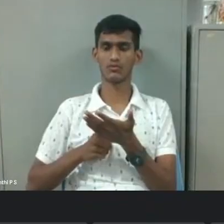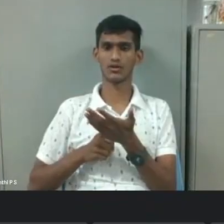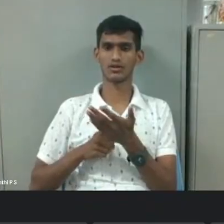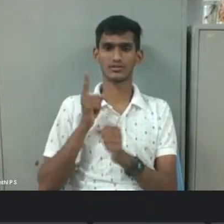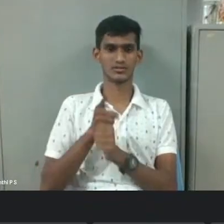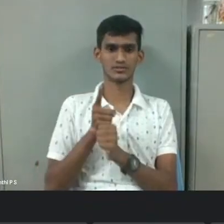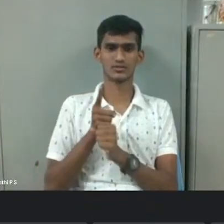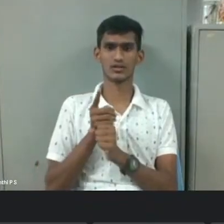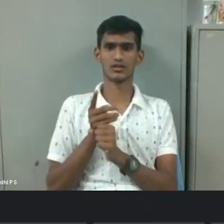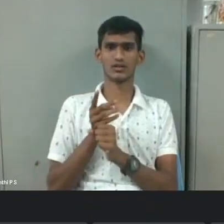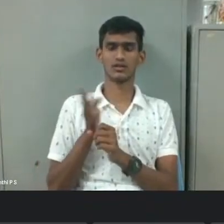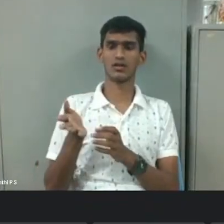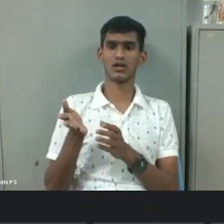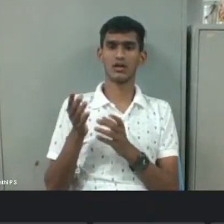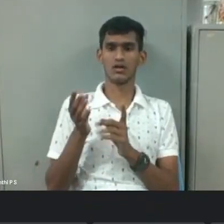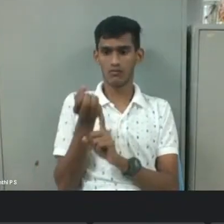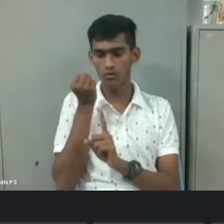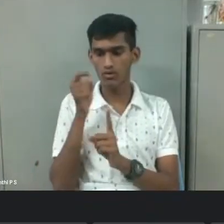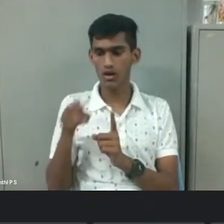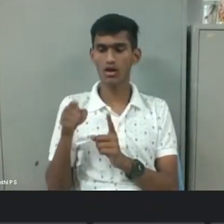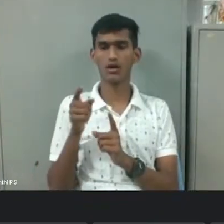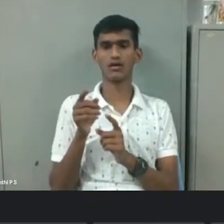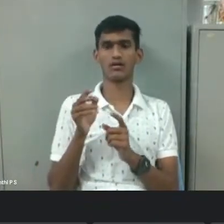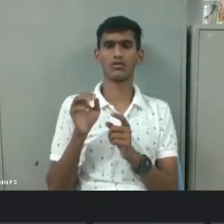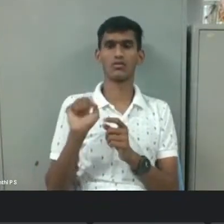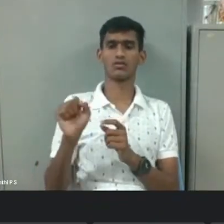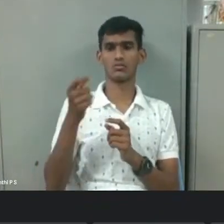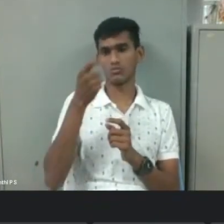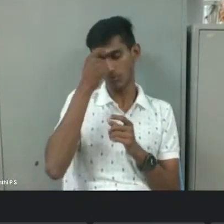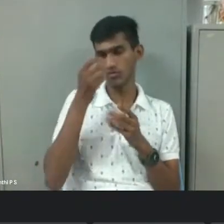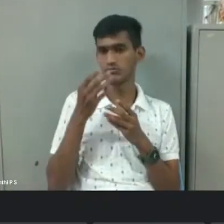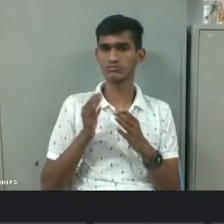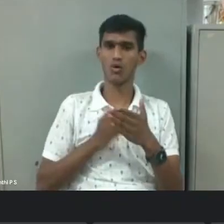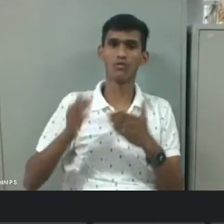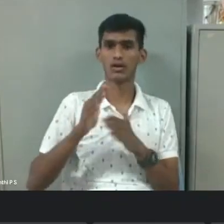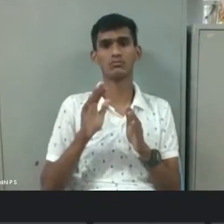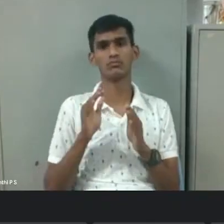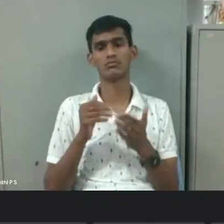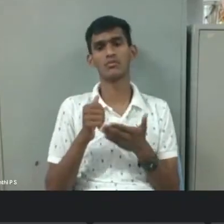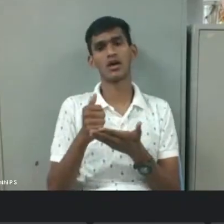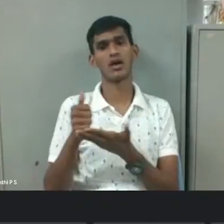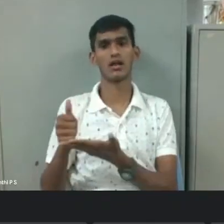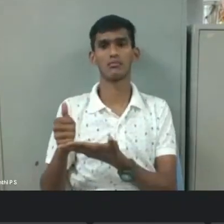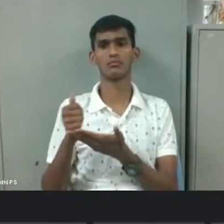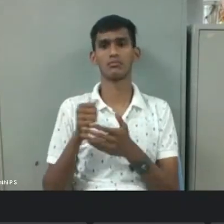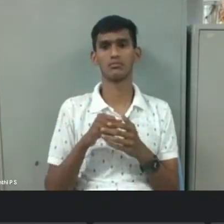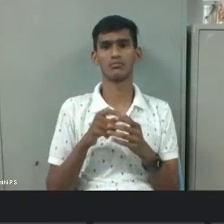ഏർലി ഇന്റർവെൻഷനിലൂടെ പലർക്കും അതിനെ പരിമിതിയെ മറികടക്കാൻ കഴിഞ്ഞു. വളരെ കുറച്ചു പേർ മാത്രമാണ്